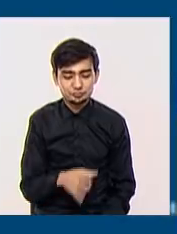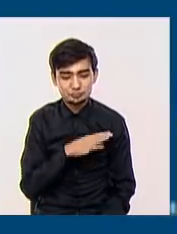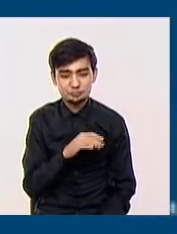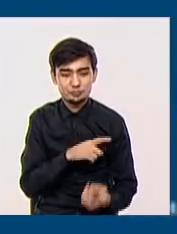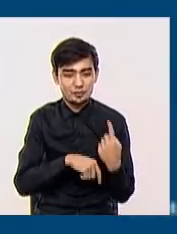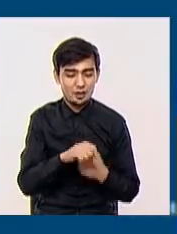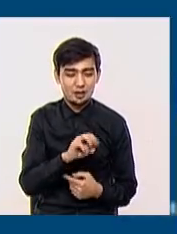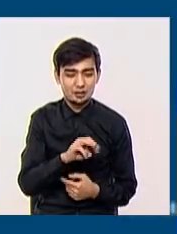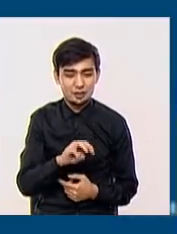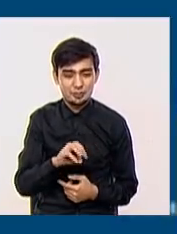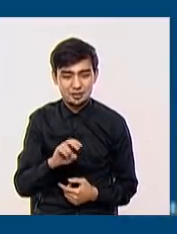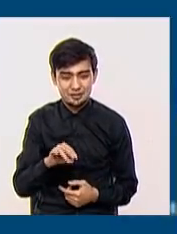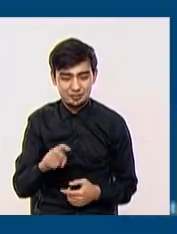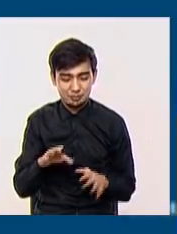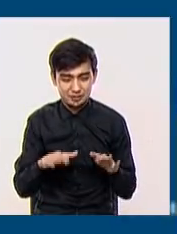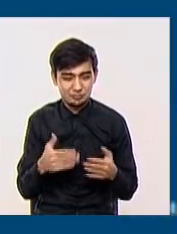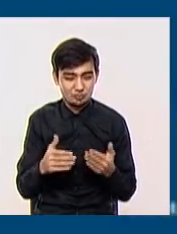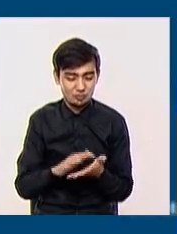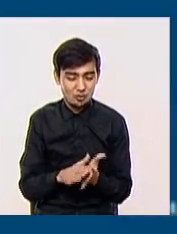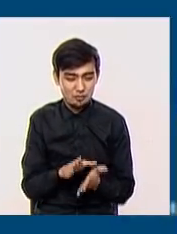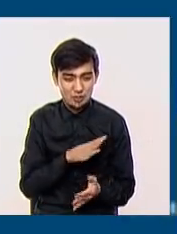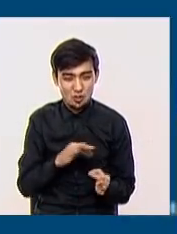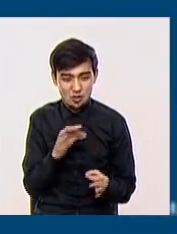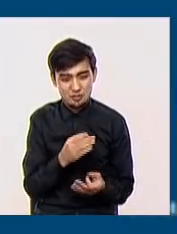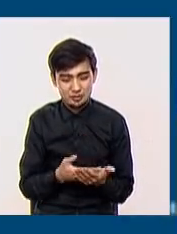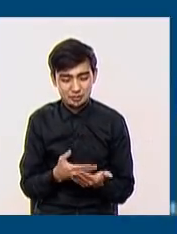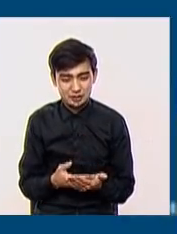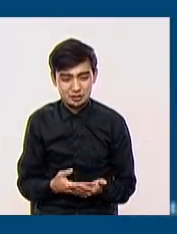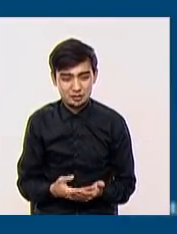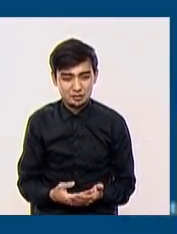Атамекеном. Безусловно, это, скажем так,